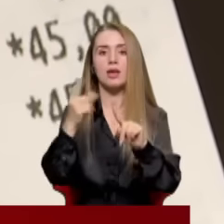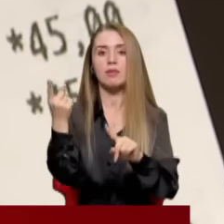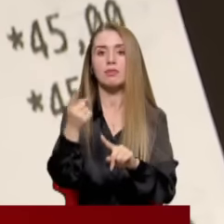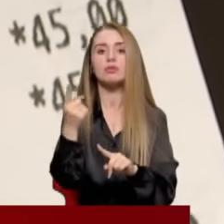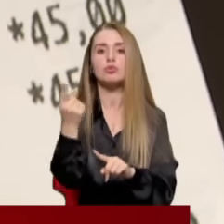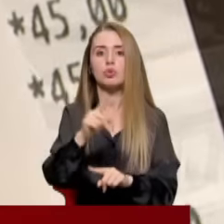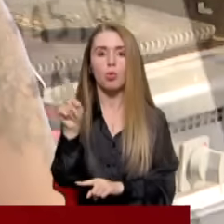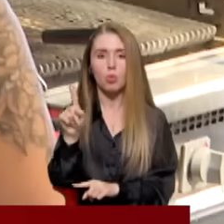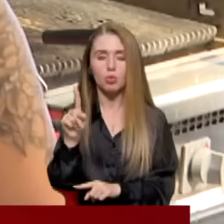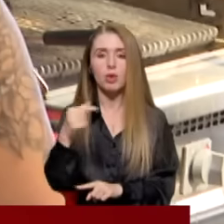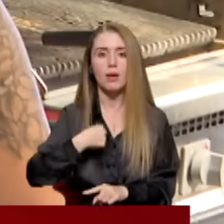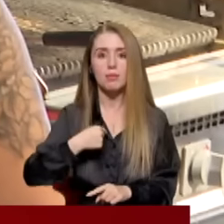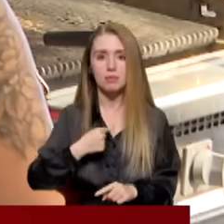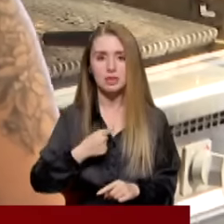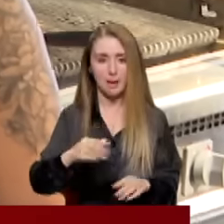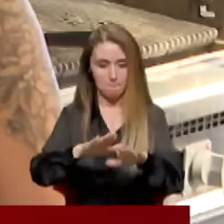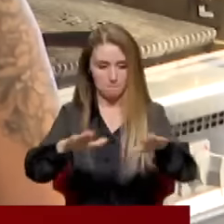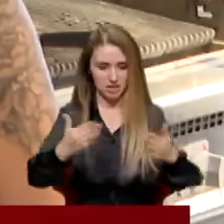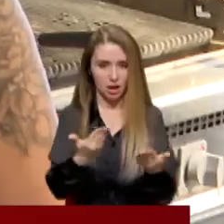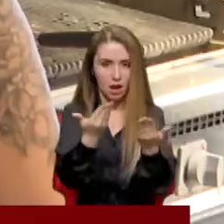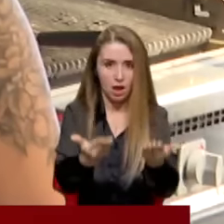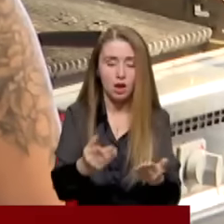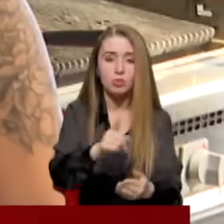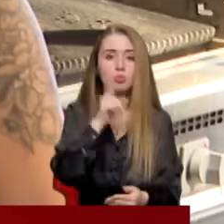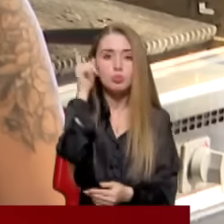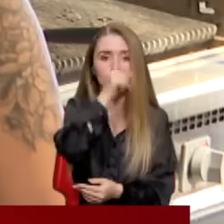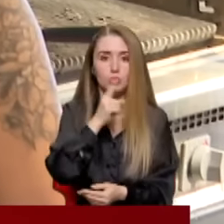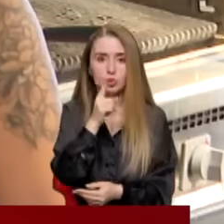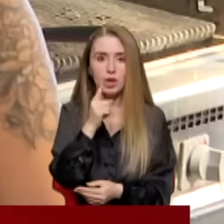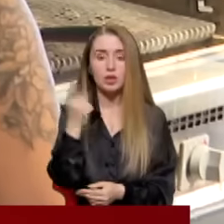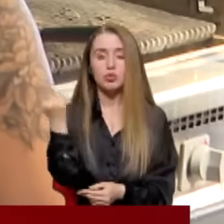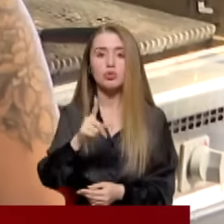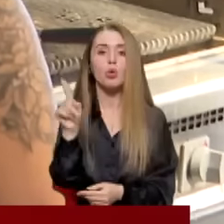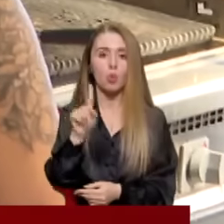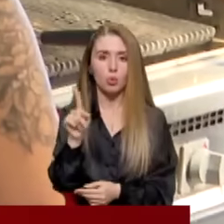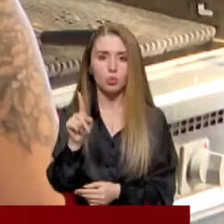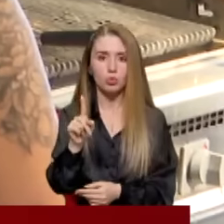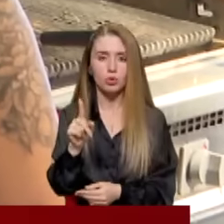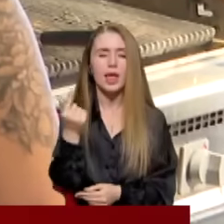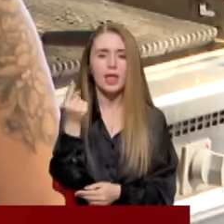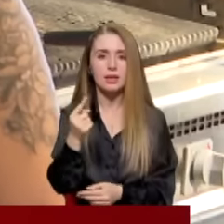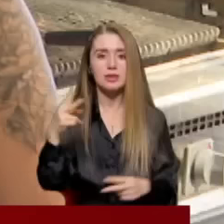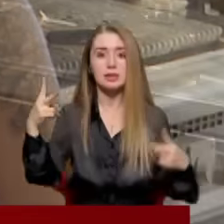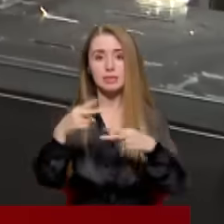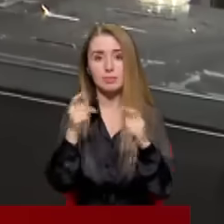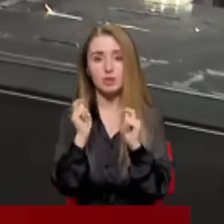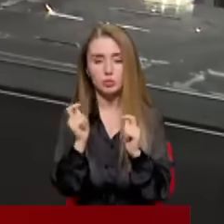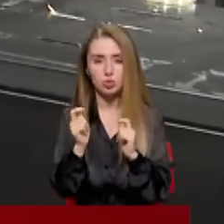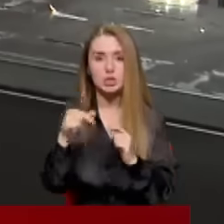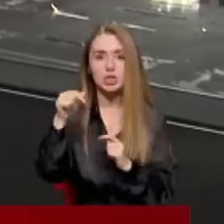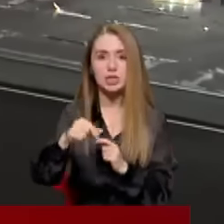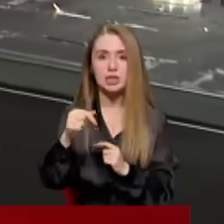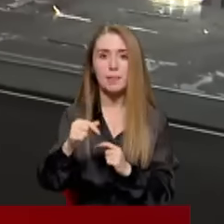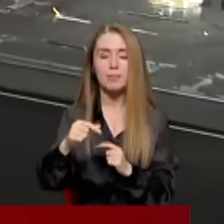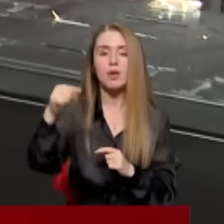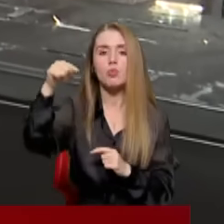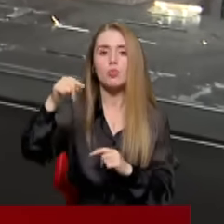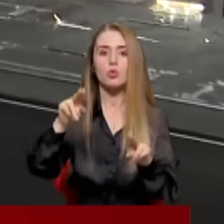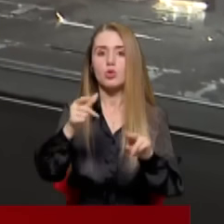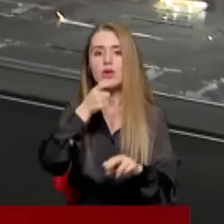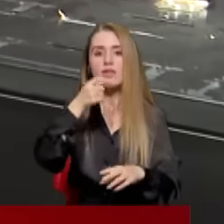%10. Evet. Biz masaya servis yapıyoruz. Masaya servis yaptığımız için %10. En az kesmek zorundayız. Şu anda çekim